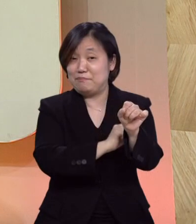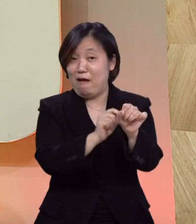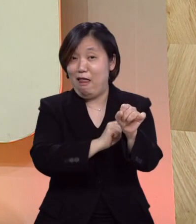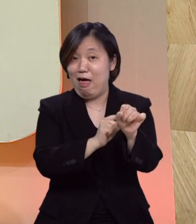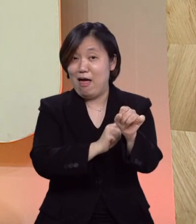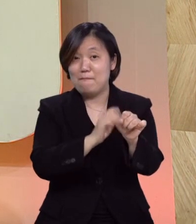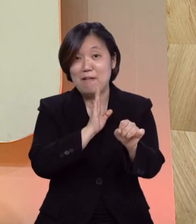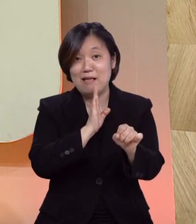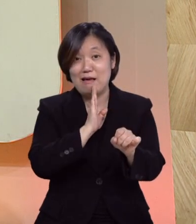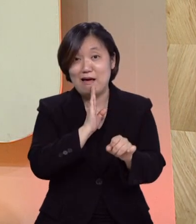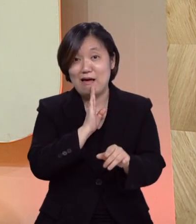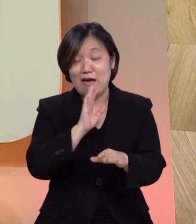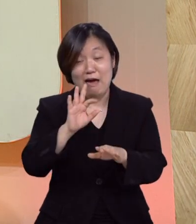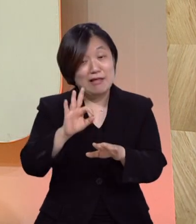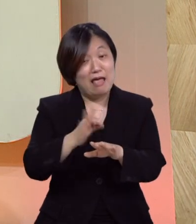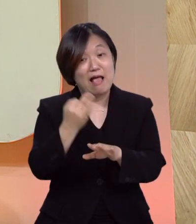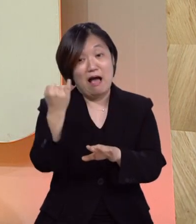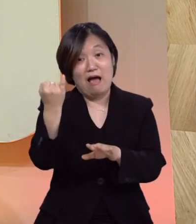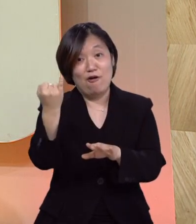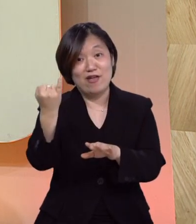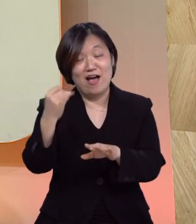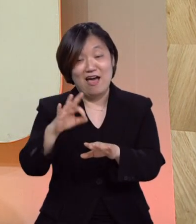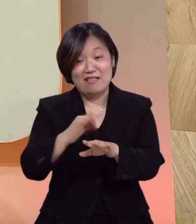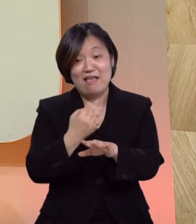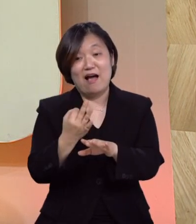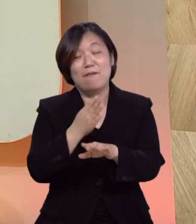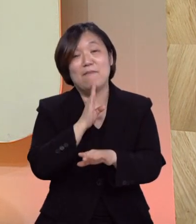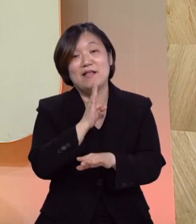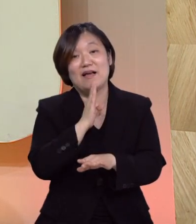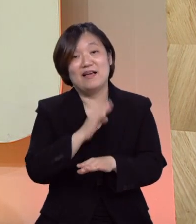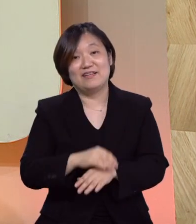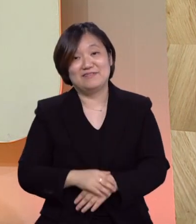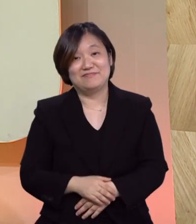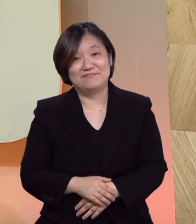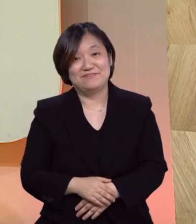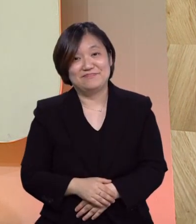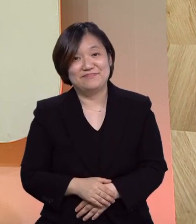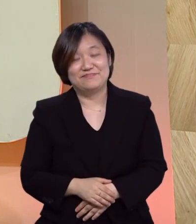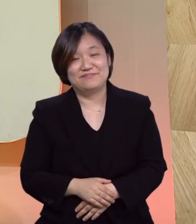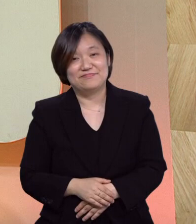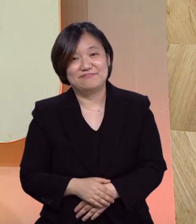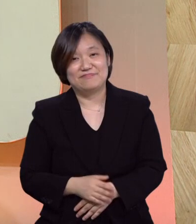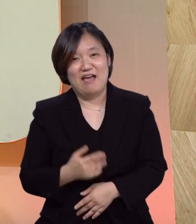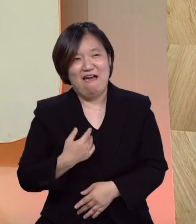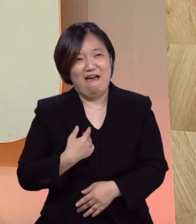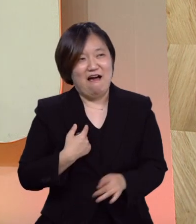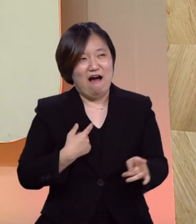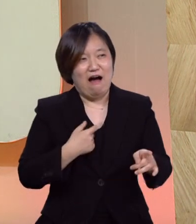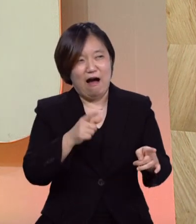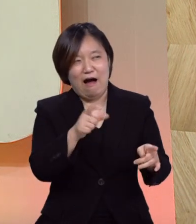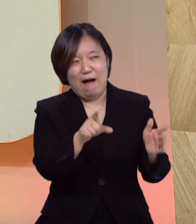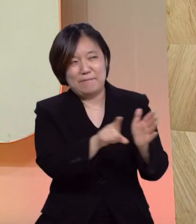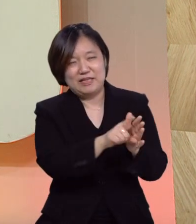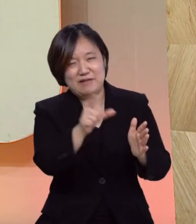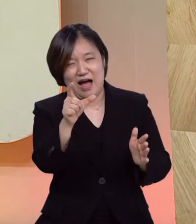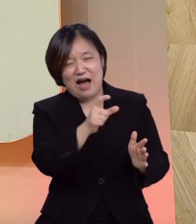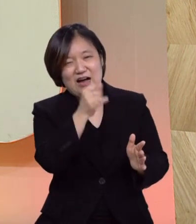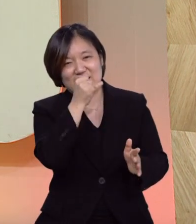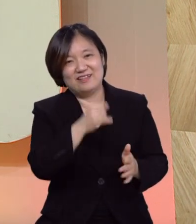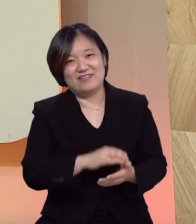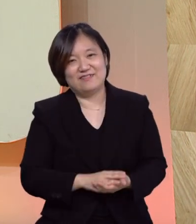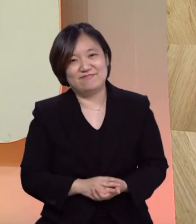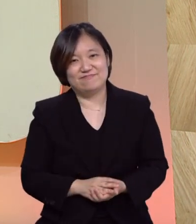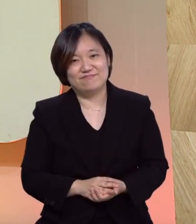정말 여장부에요 여잔데도 산에 대장부보다 더 그런 어떤 뚝심이 있었던 분 같아요 또